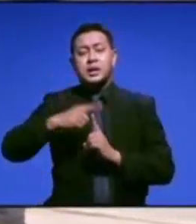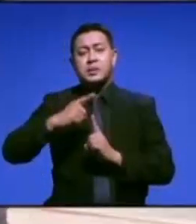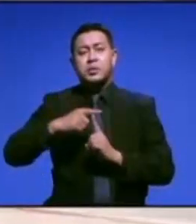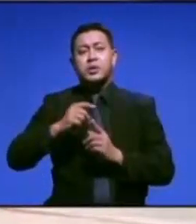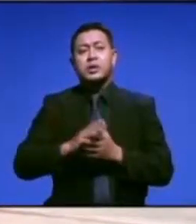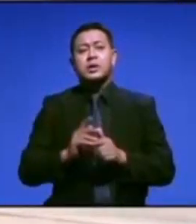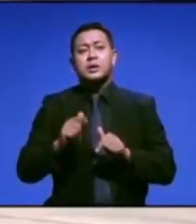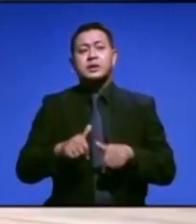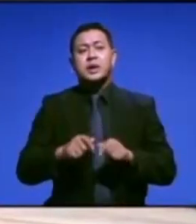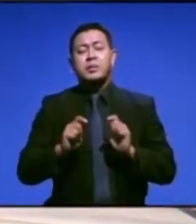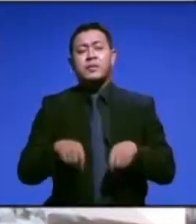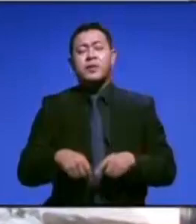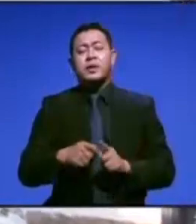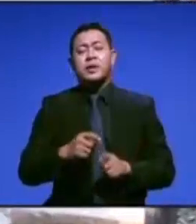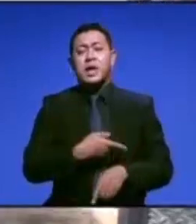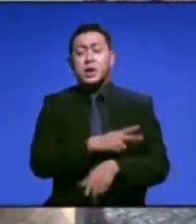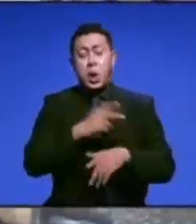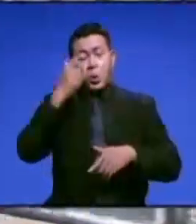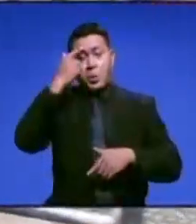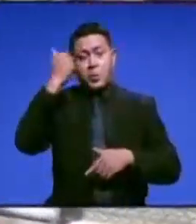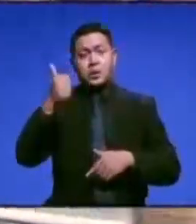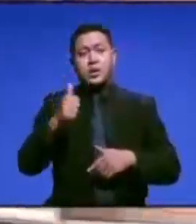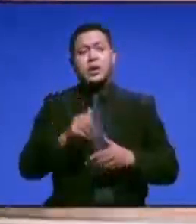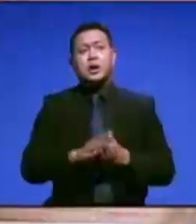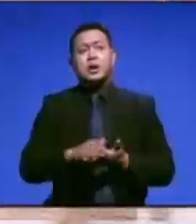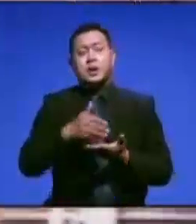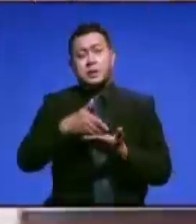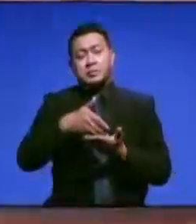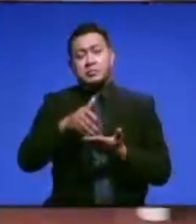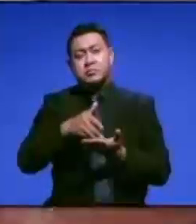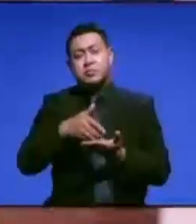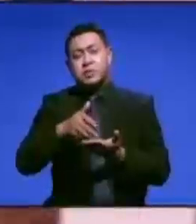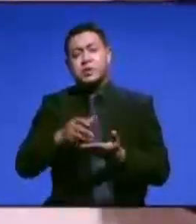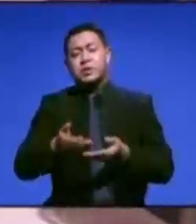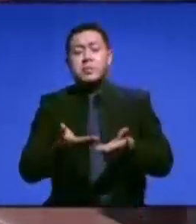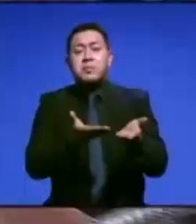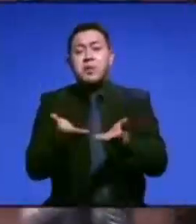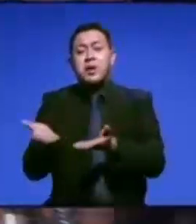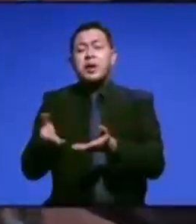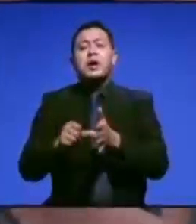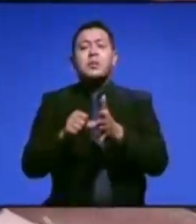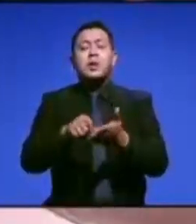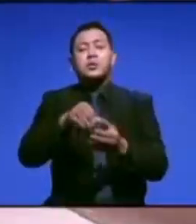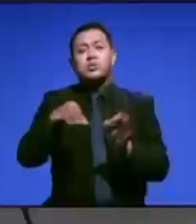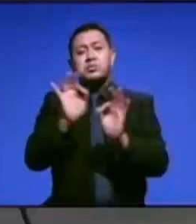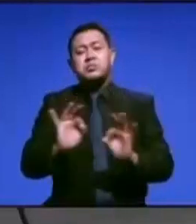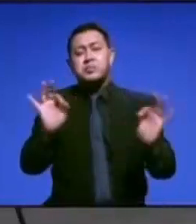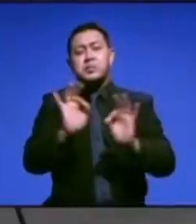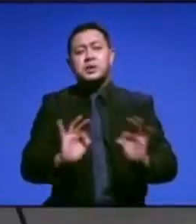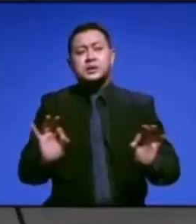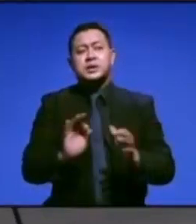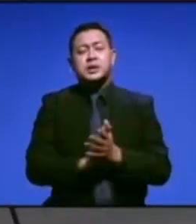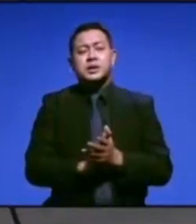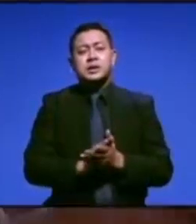misalnya, kini memanfaatkan tenaga-tenaga terlatih di bidang kebersihan untuk menawarkan layanan jasa deep clean